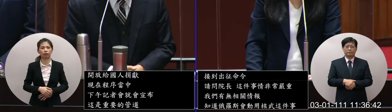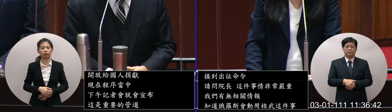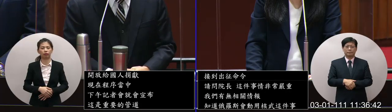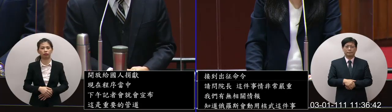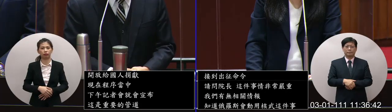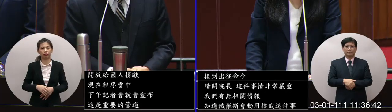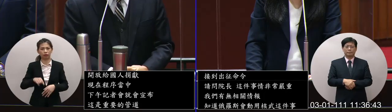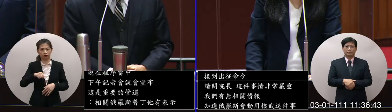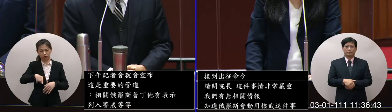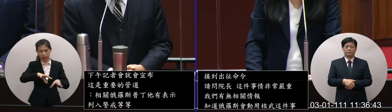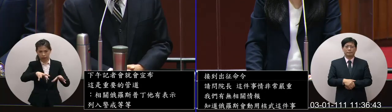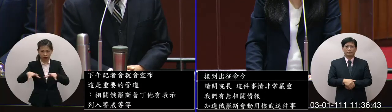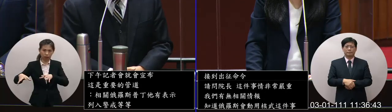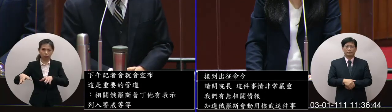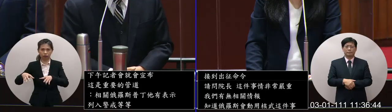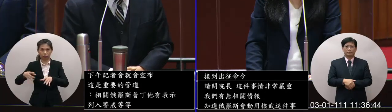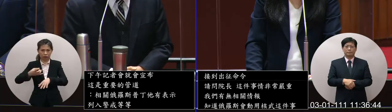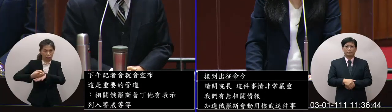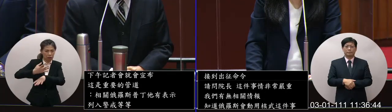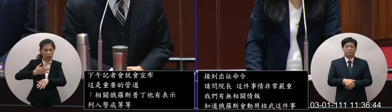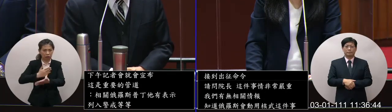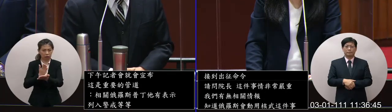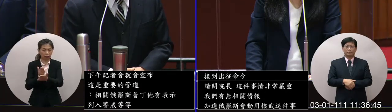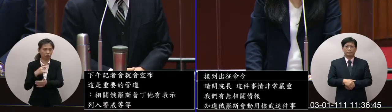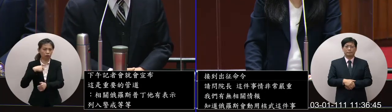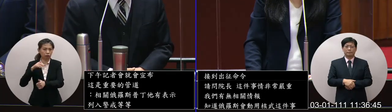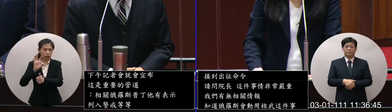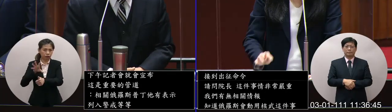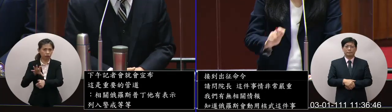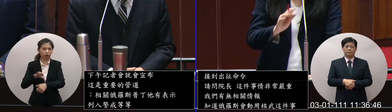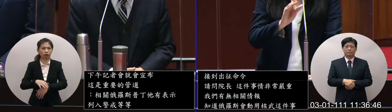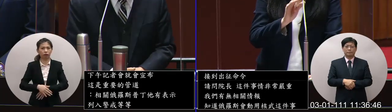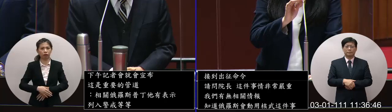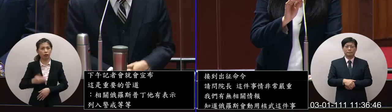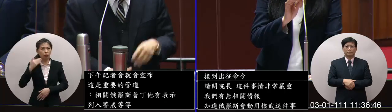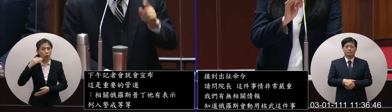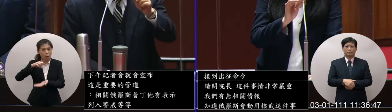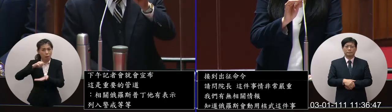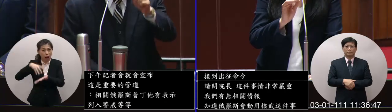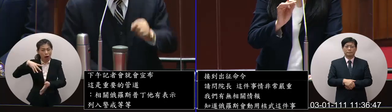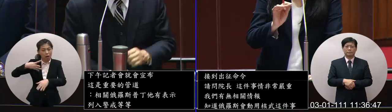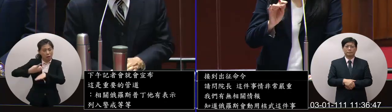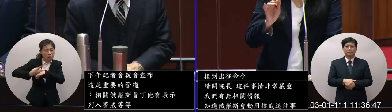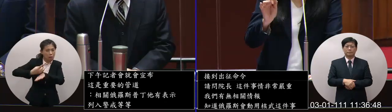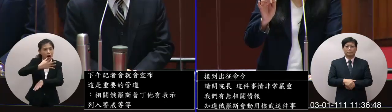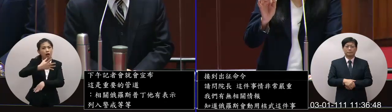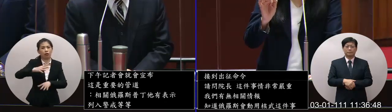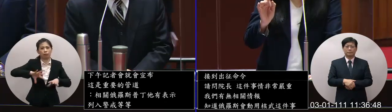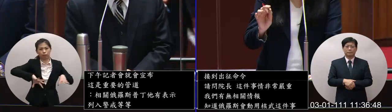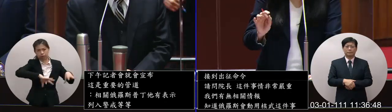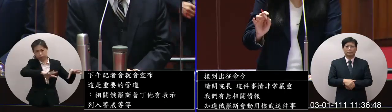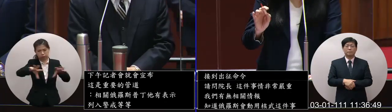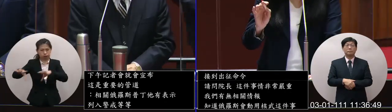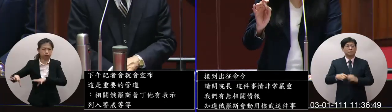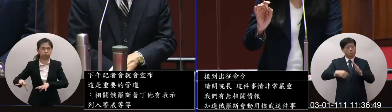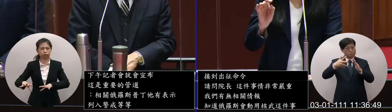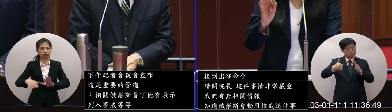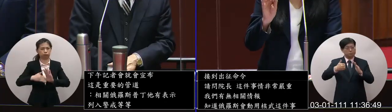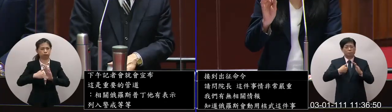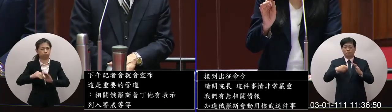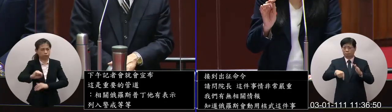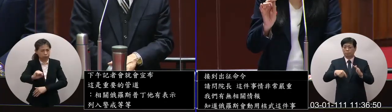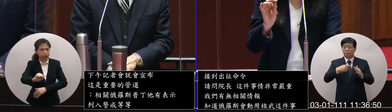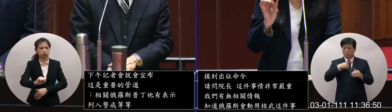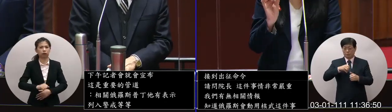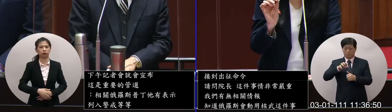国家动用武力已经严厉谴责，还要动用核武， 必为全世界所不容。 院长，我想哦，这